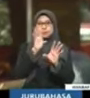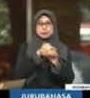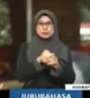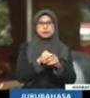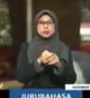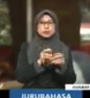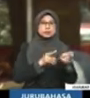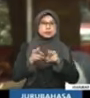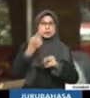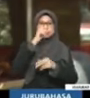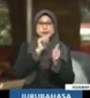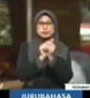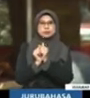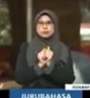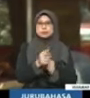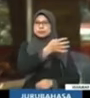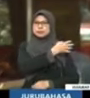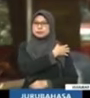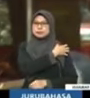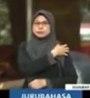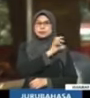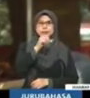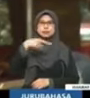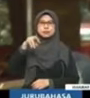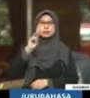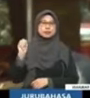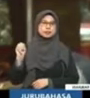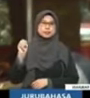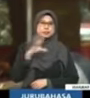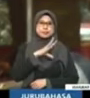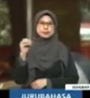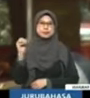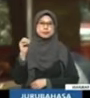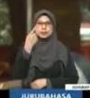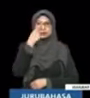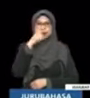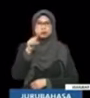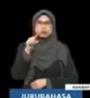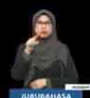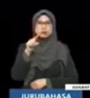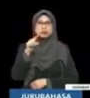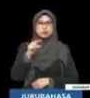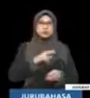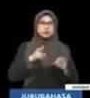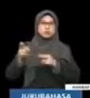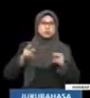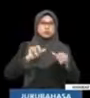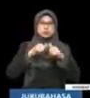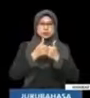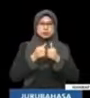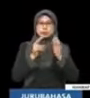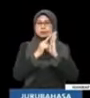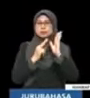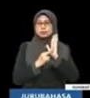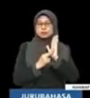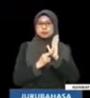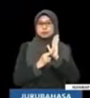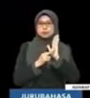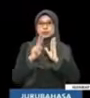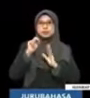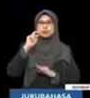termasuklah inisiatif untuk sama-sama memperkasakan SPRM. Dan di dalam memperkukuhkan agensi penguatkuasa